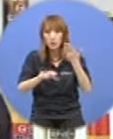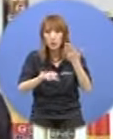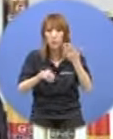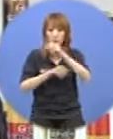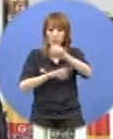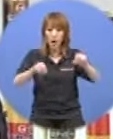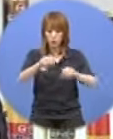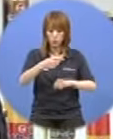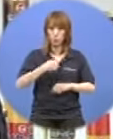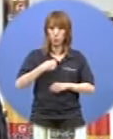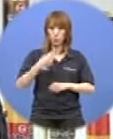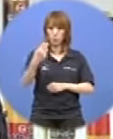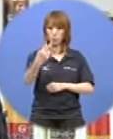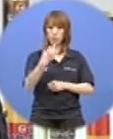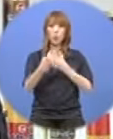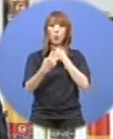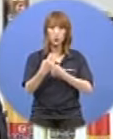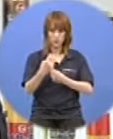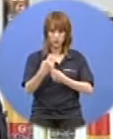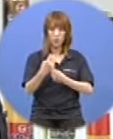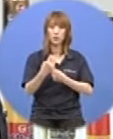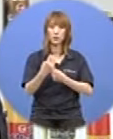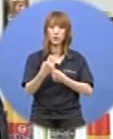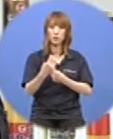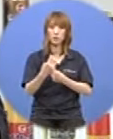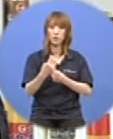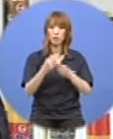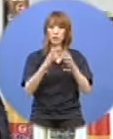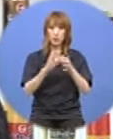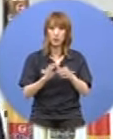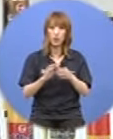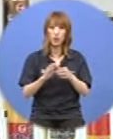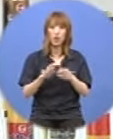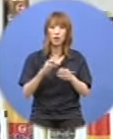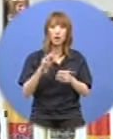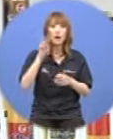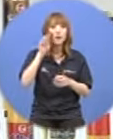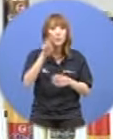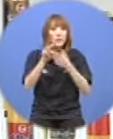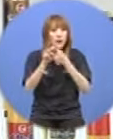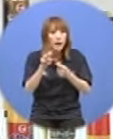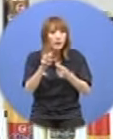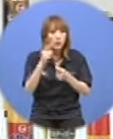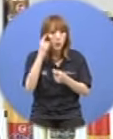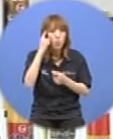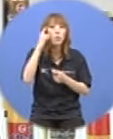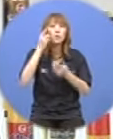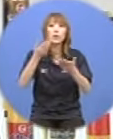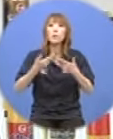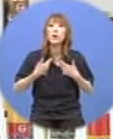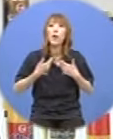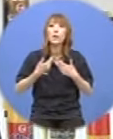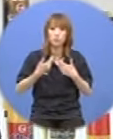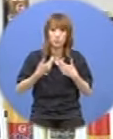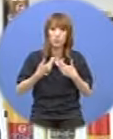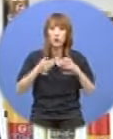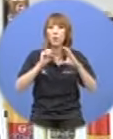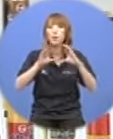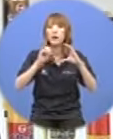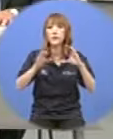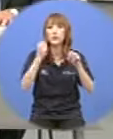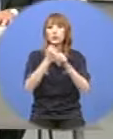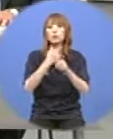しては見てもらわないといけないと、だからなんかやっぱり見たいと思ってもらえるようなものを作りた